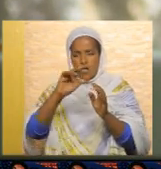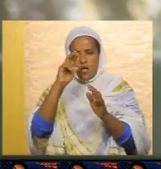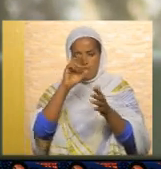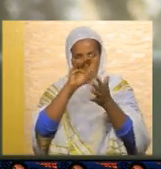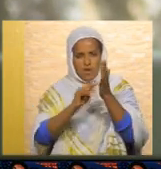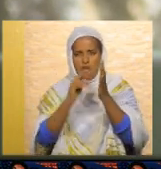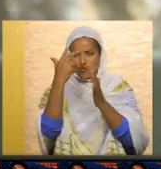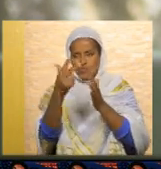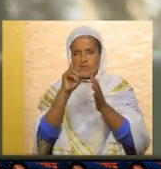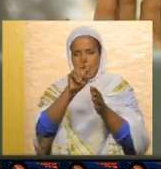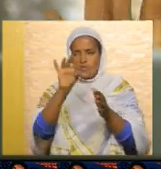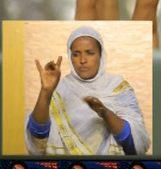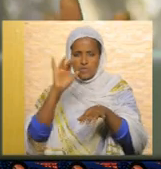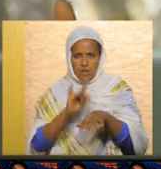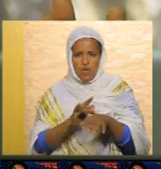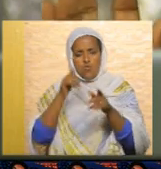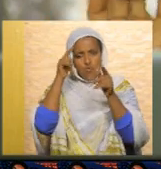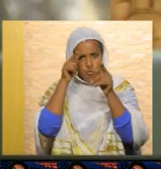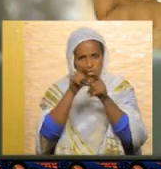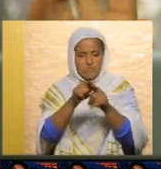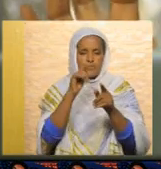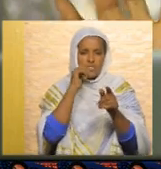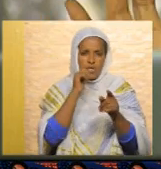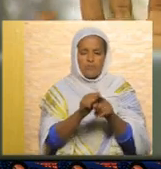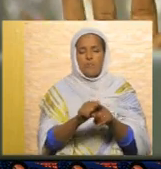ግን የጳውሎስ መልእክት የሚያሳየው